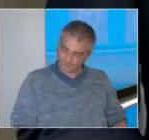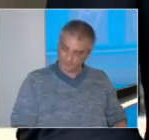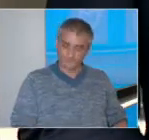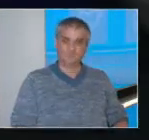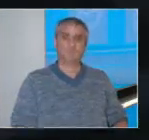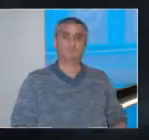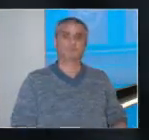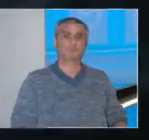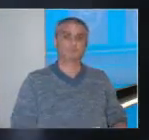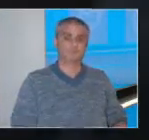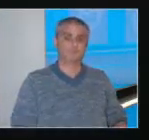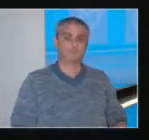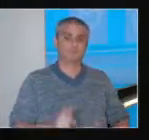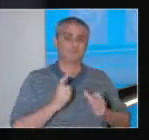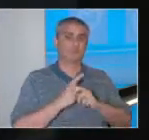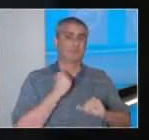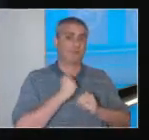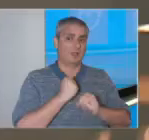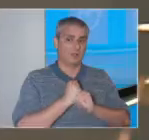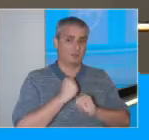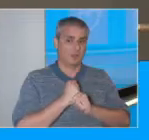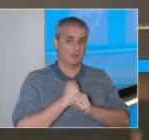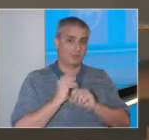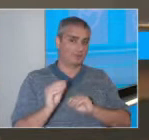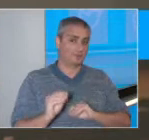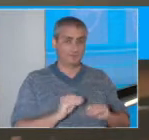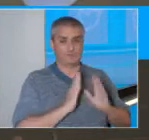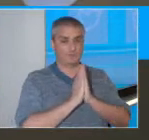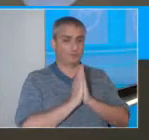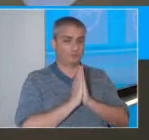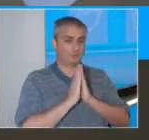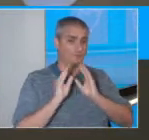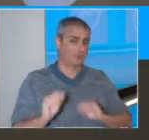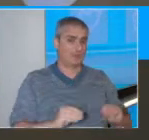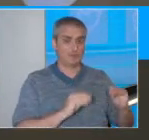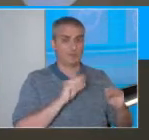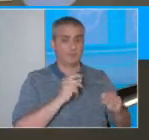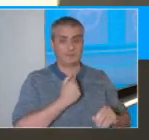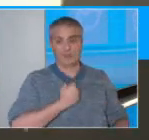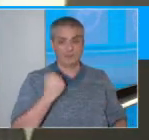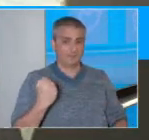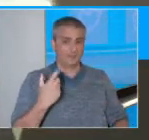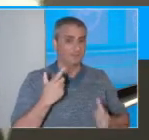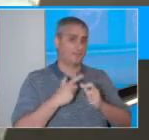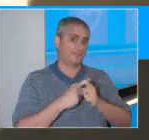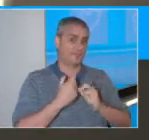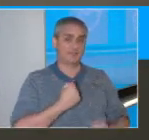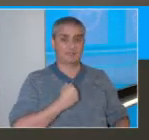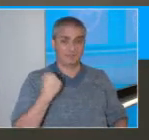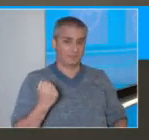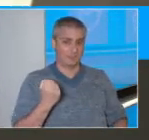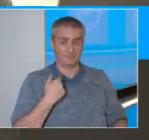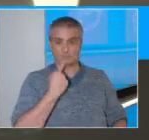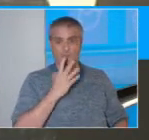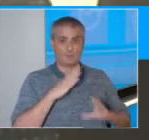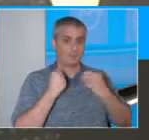לך. ממפלגת העבודה אנחנו מבקשים לעבור לימין, מפלגת ימינה, ואומרים